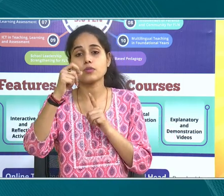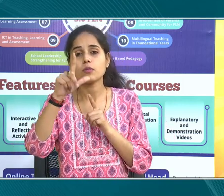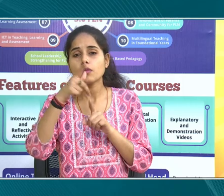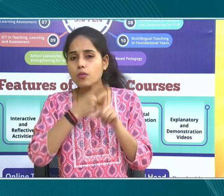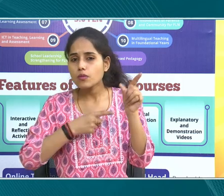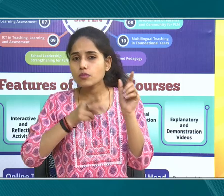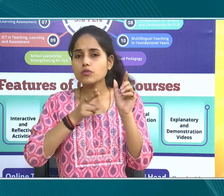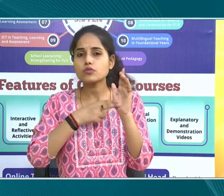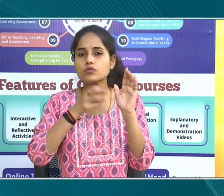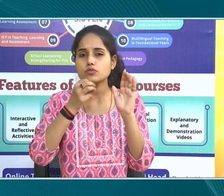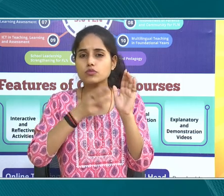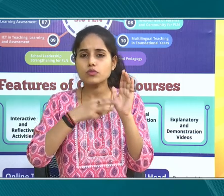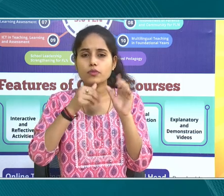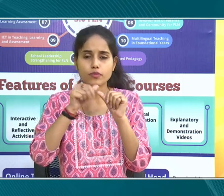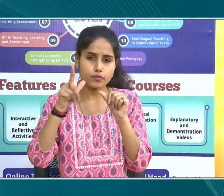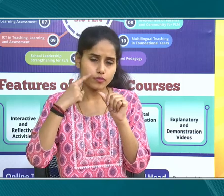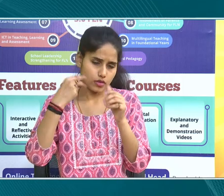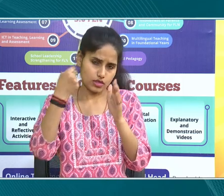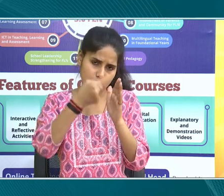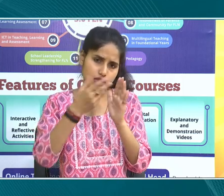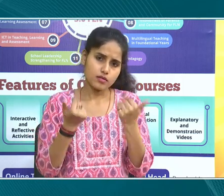पॉलिनॉमियल में चाहे